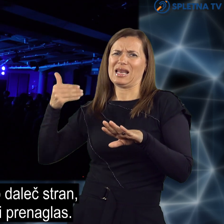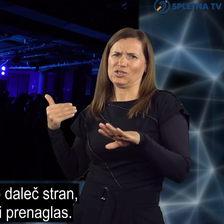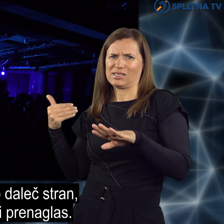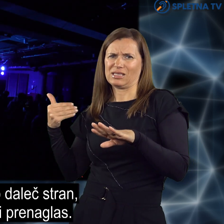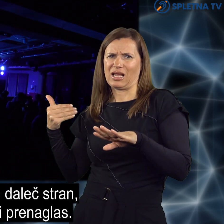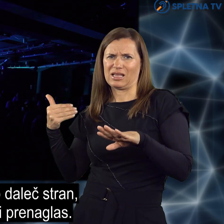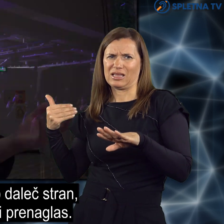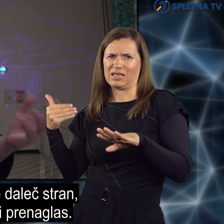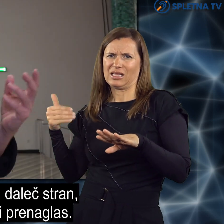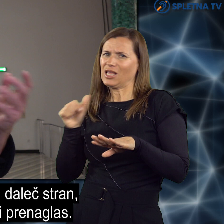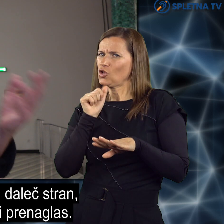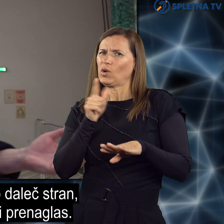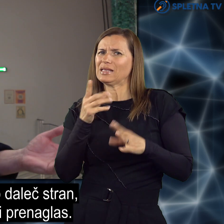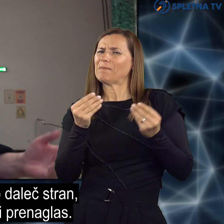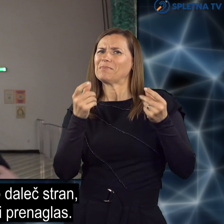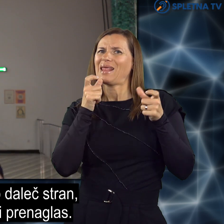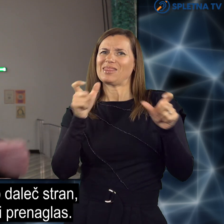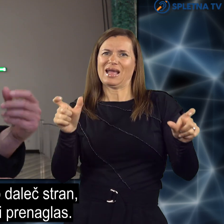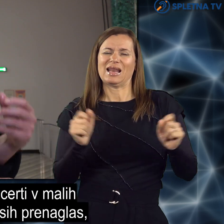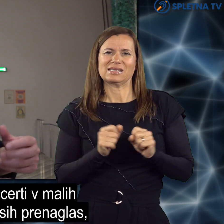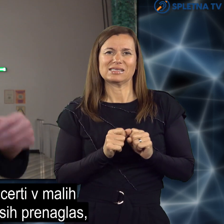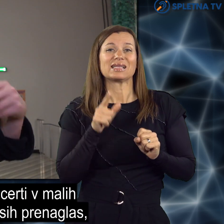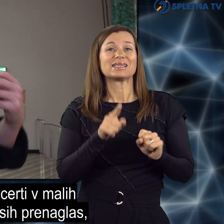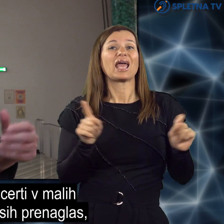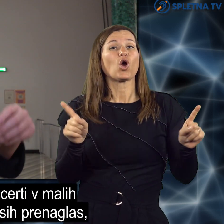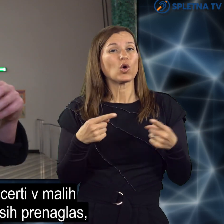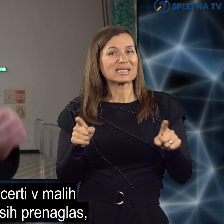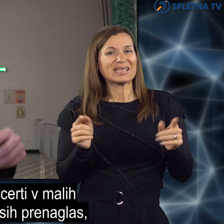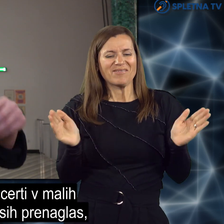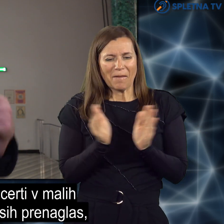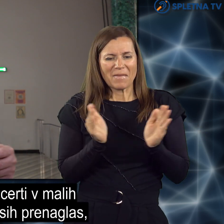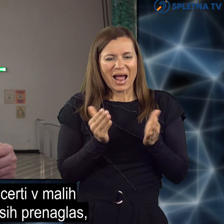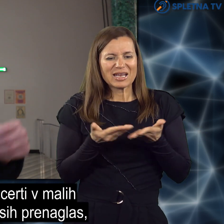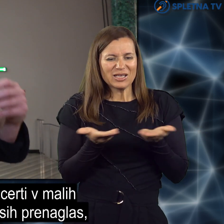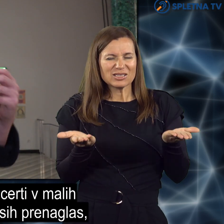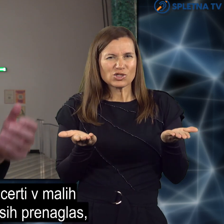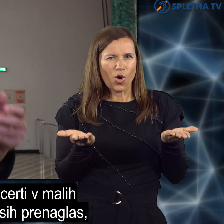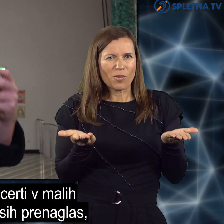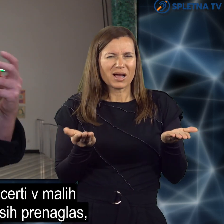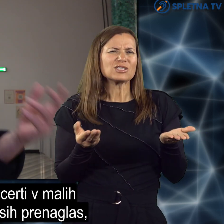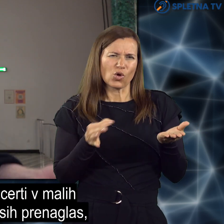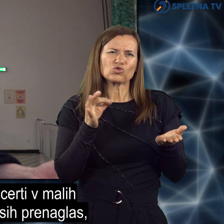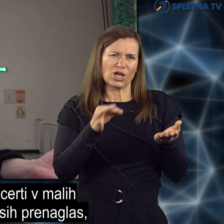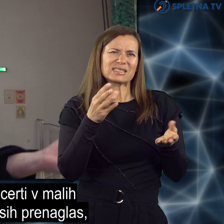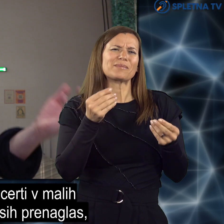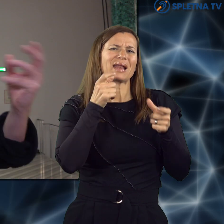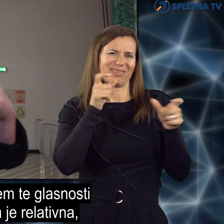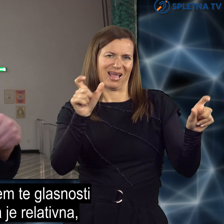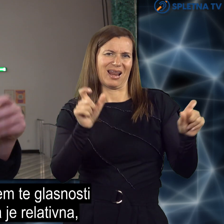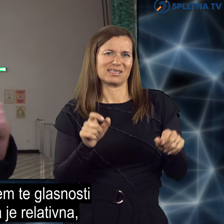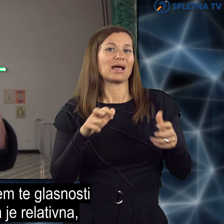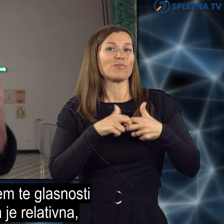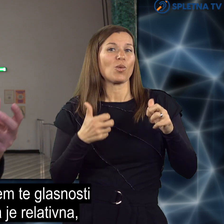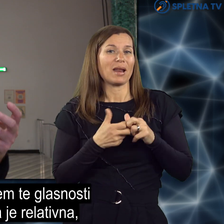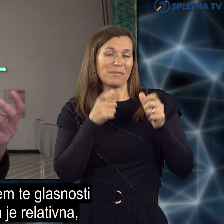da ni nikoli prenaglas. Zdaj, te koncerti v malih salah so včasih prenaglas, ampak